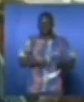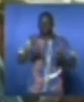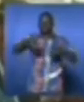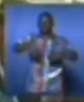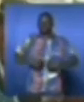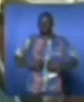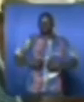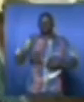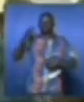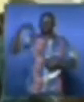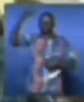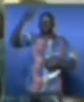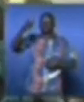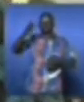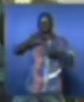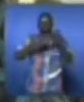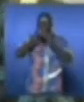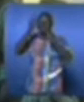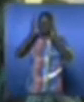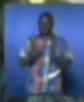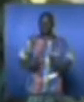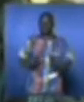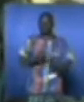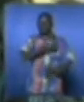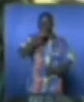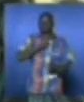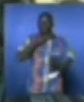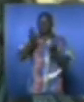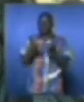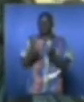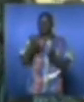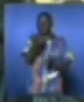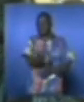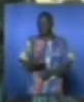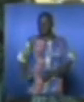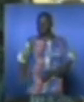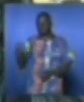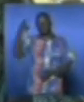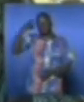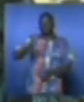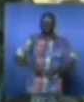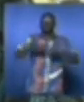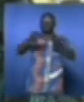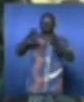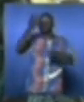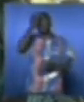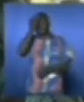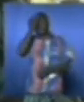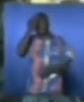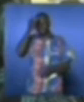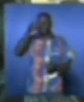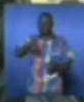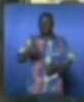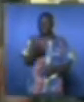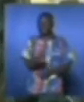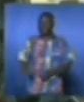bâtisseurs de notre nation. En tout cas, je veux que ces enfants, que nous inculquons des savoirs, que ces enfants vraiment soient, en tout cas,